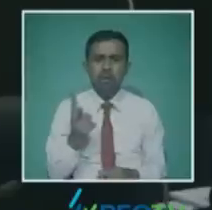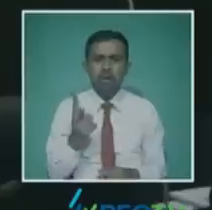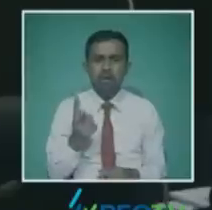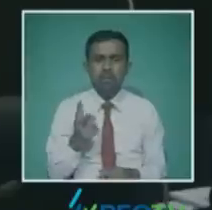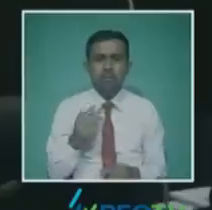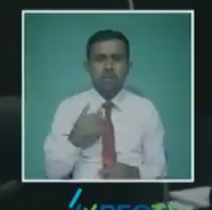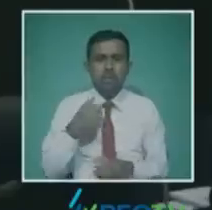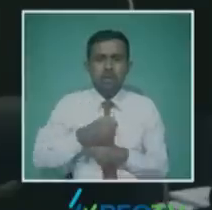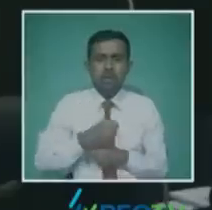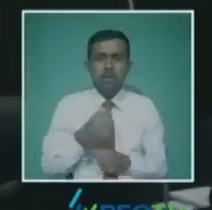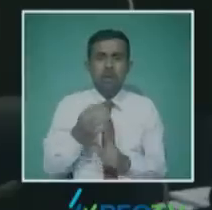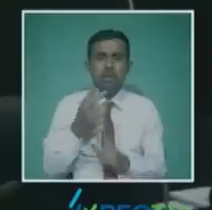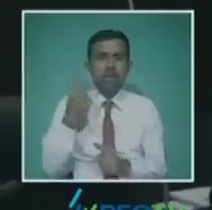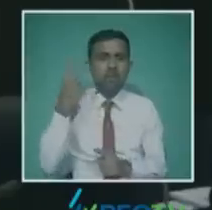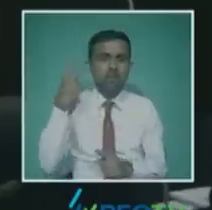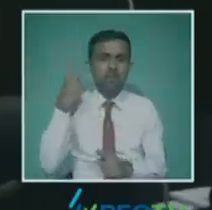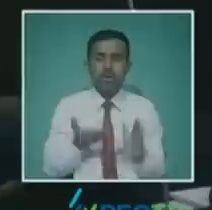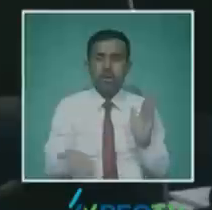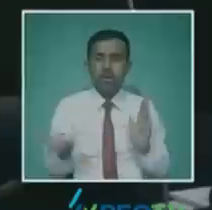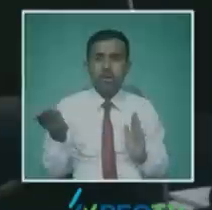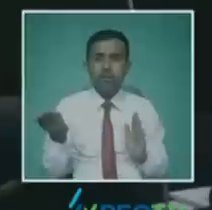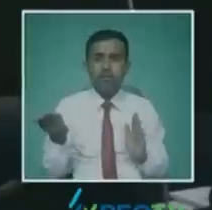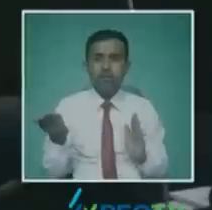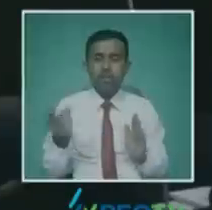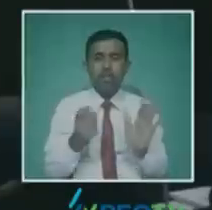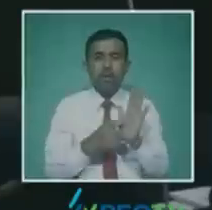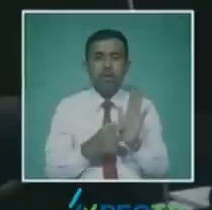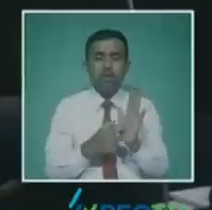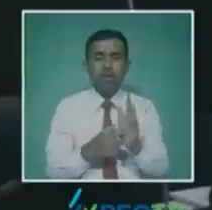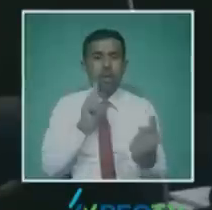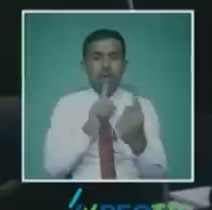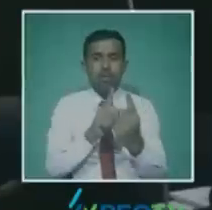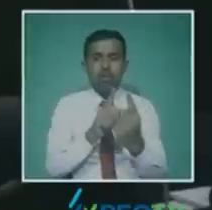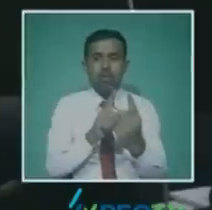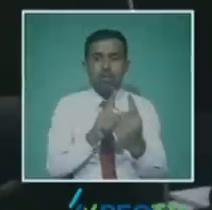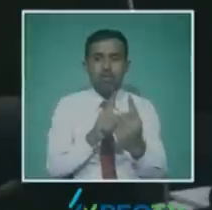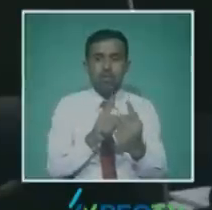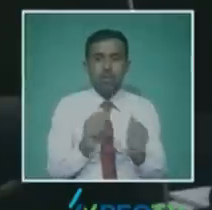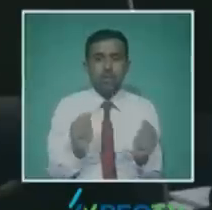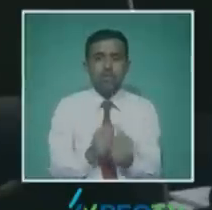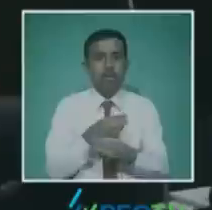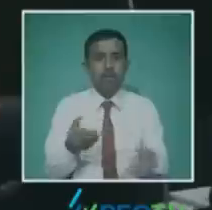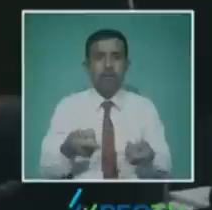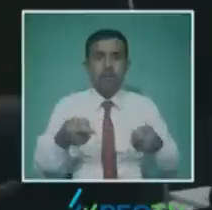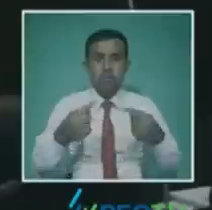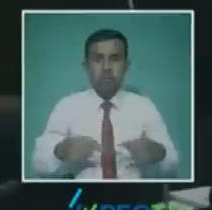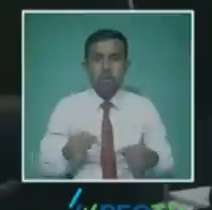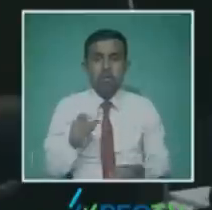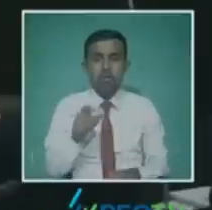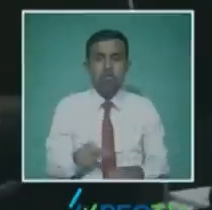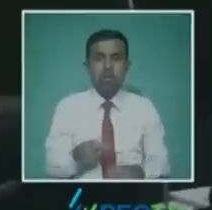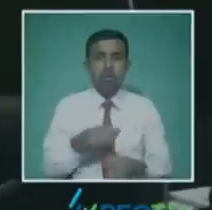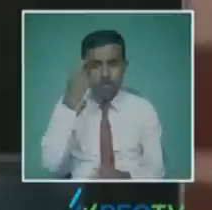පාරිභෝගික අධිකාරි සභාපති ඊයේ පෙරේදාද කොහෙද ගිහිල්ලා මේ කුකුල් ගොවියෝ හැම්මෙලා තියෙනවා. ඒ කියන්නේ වැඩේ විනාශ කෙරුවට පස්සේ මිනිහා යනවා